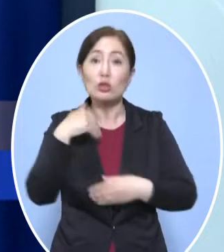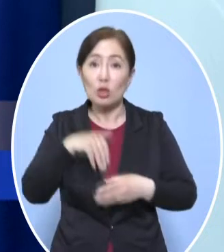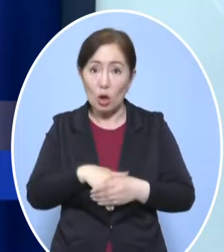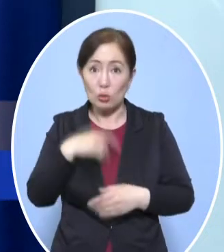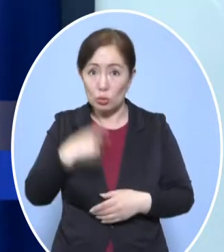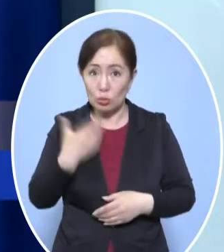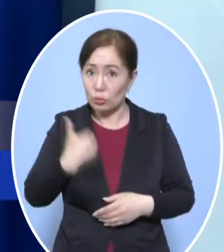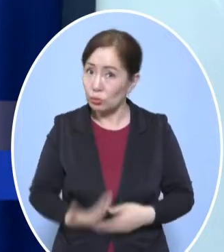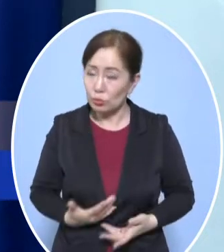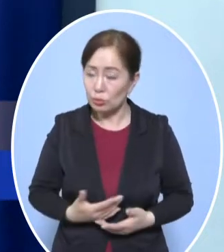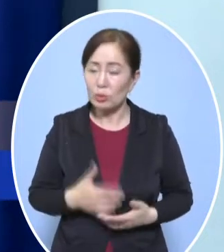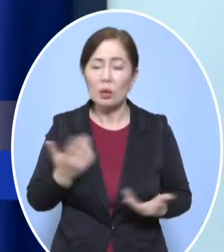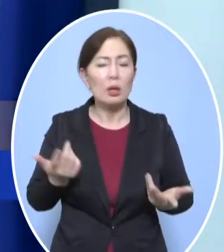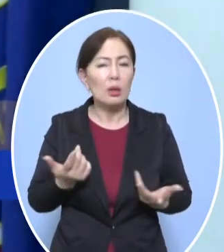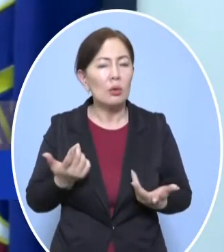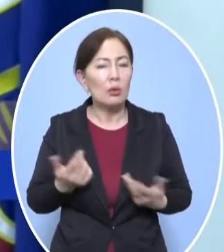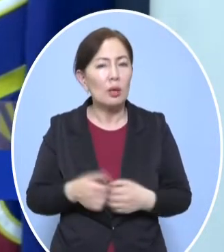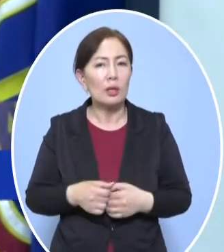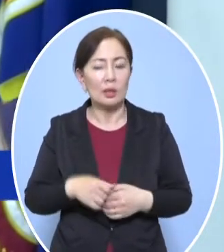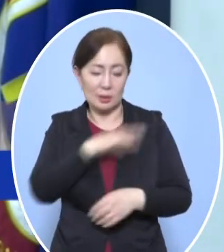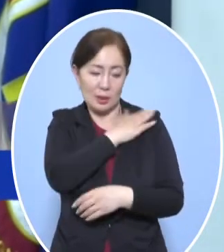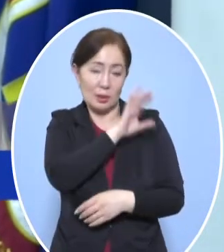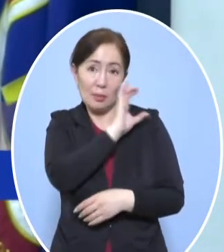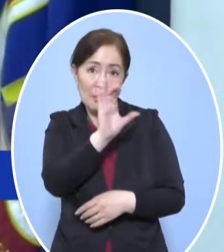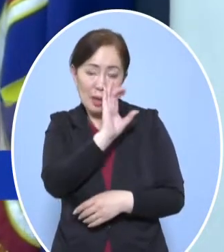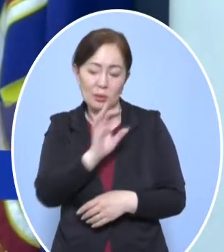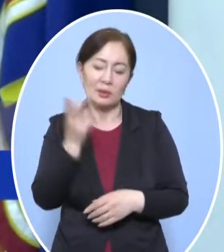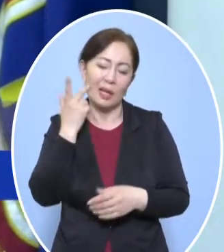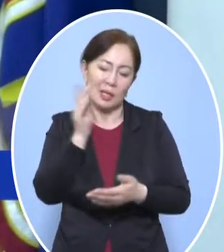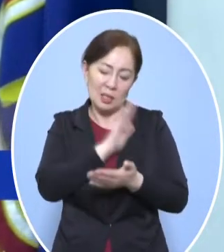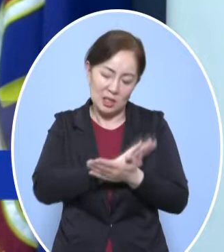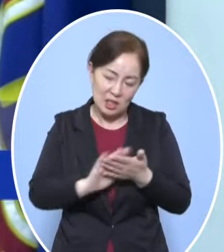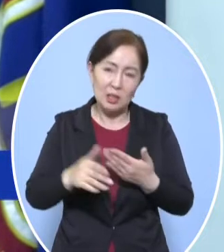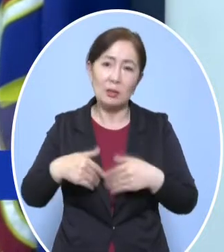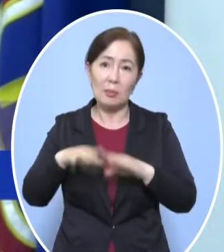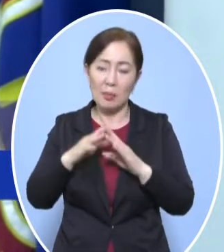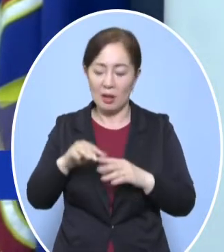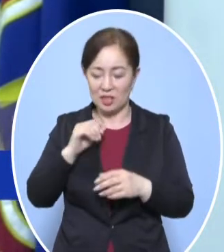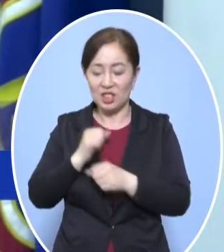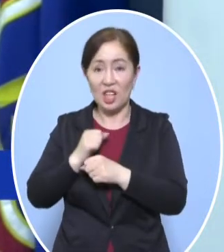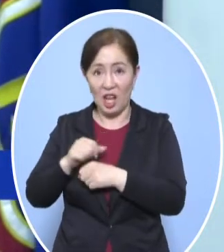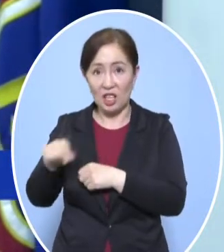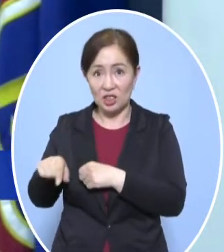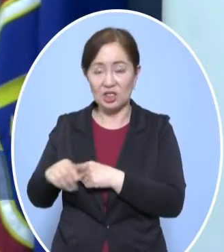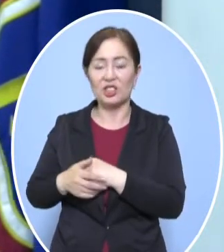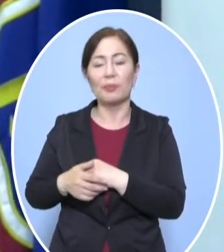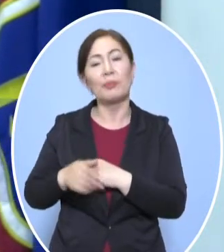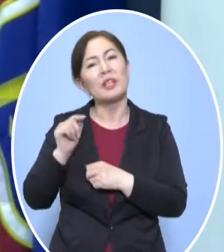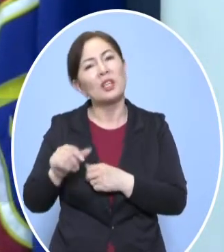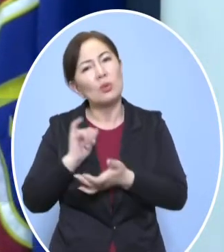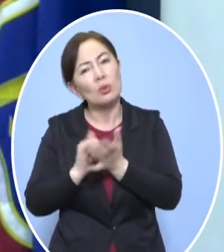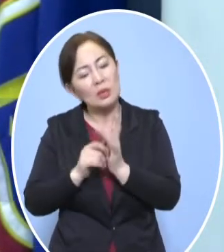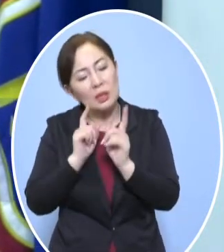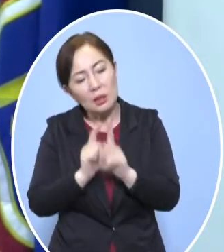сургалтанд оролцож байна. За тус албан нь бол одоо цагдаагийн байгууллагын хэмжээнд шинэ тутан байгуулагдсан шинэ албаага.